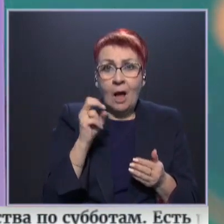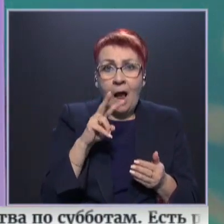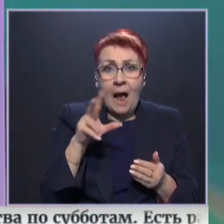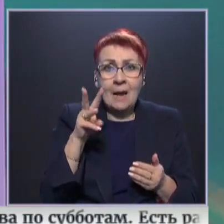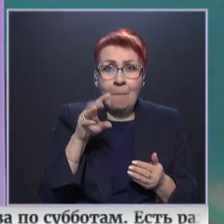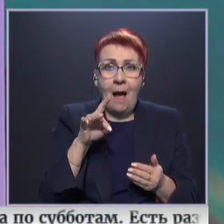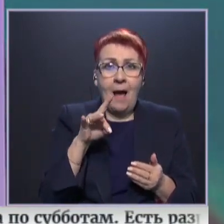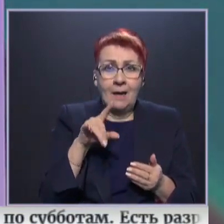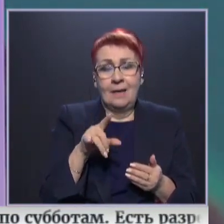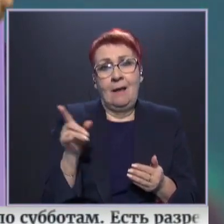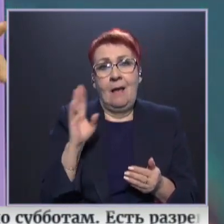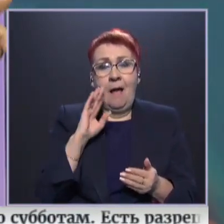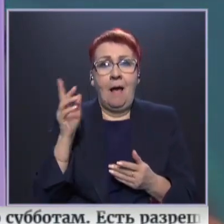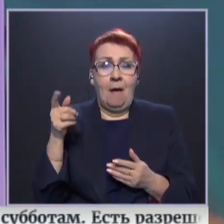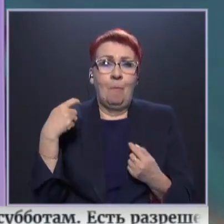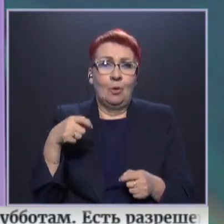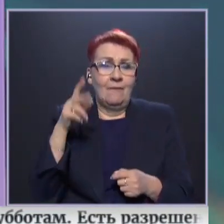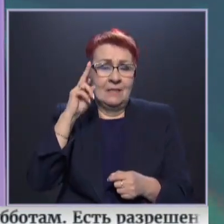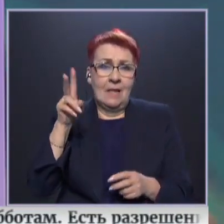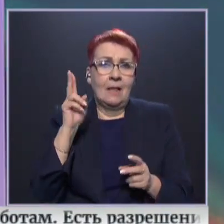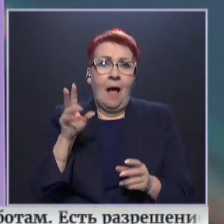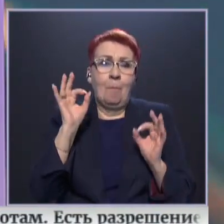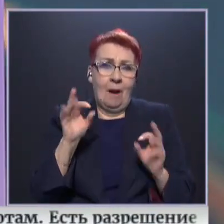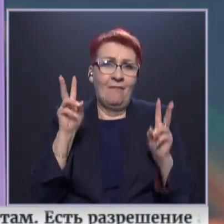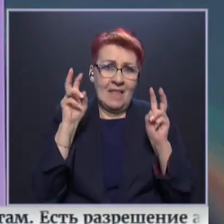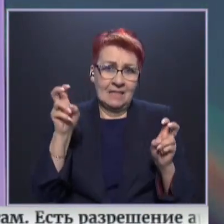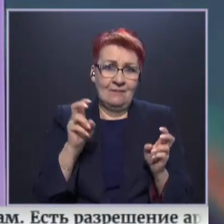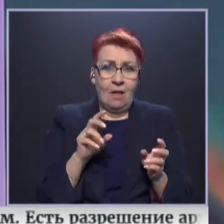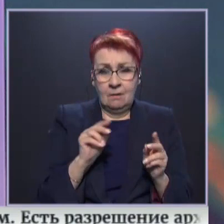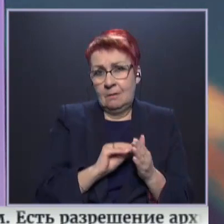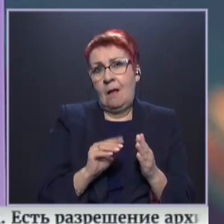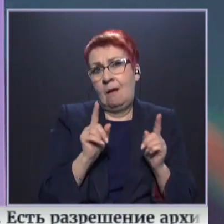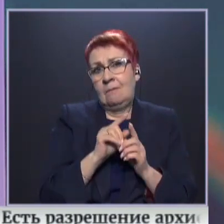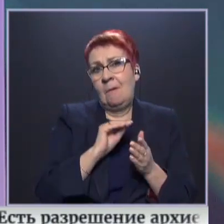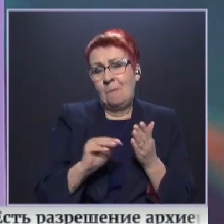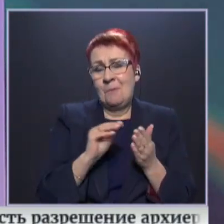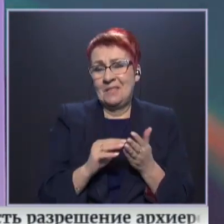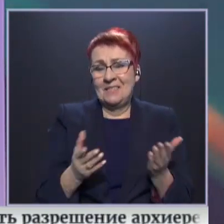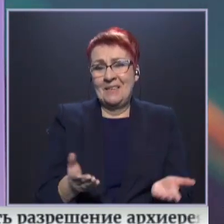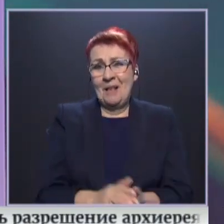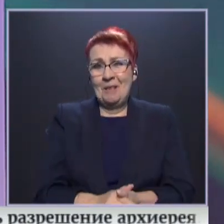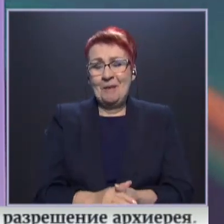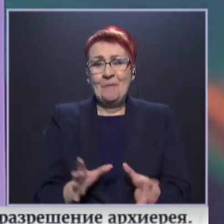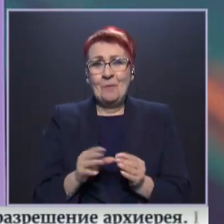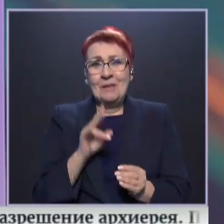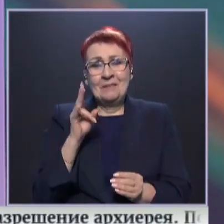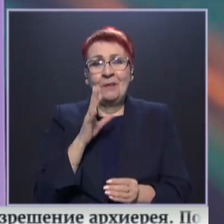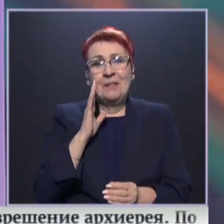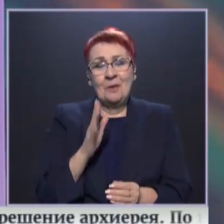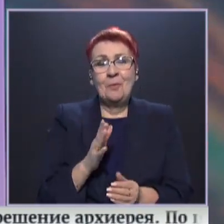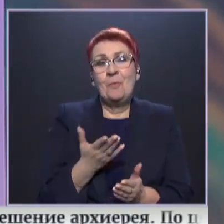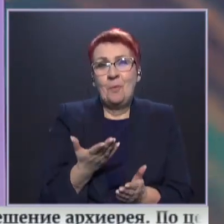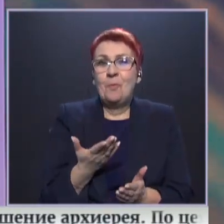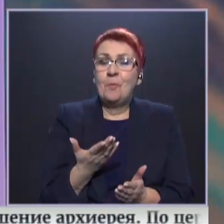поэтому все-таки обеты давайте выверять, и вместе с батюшками будем утверждать силу того или иного